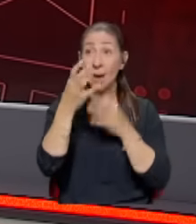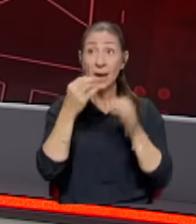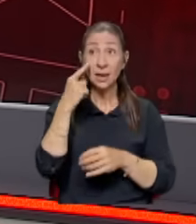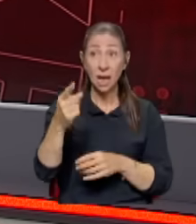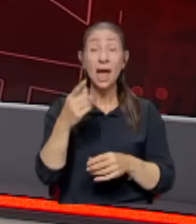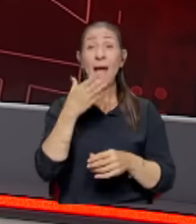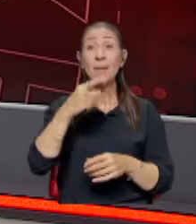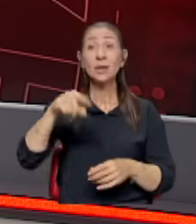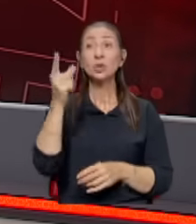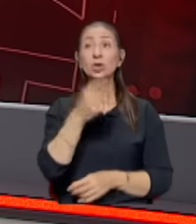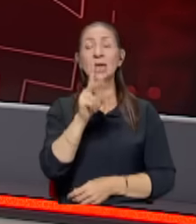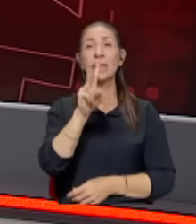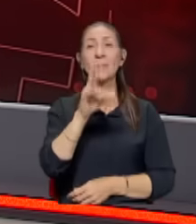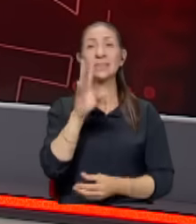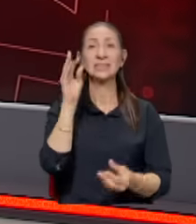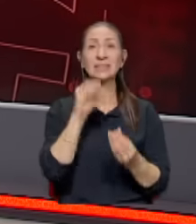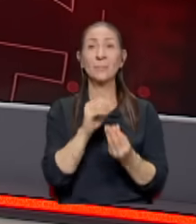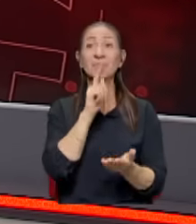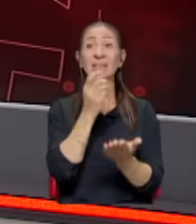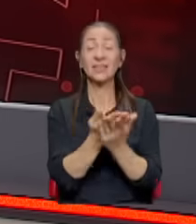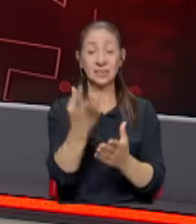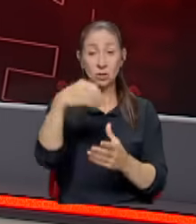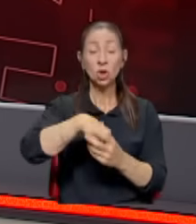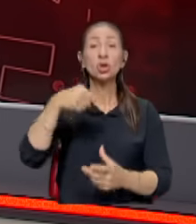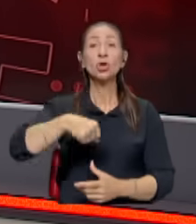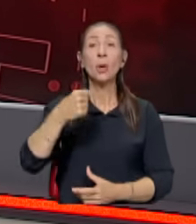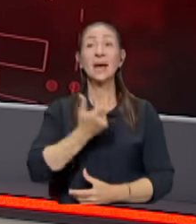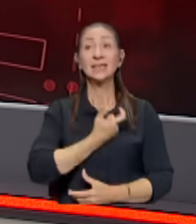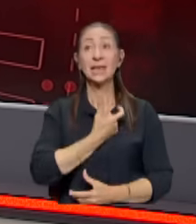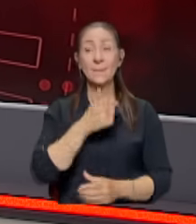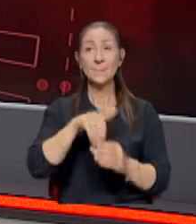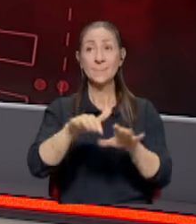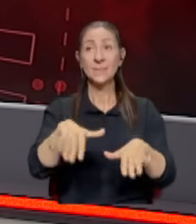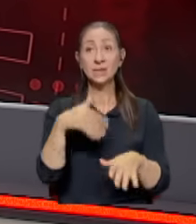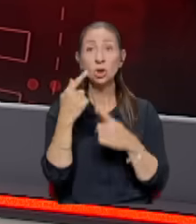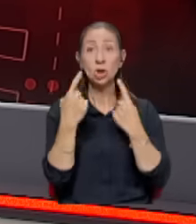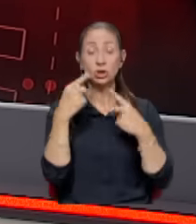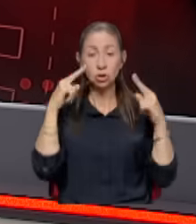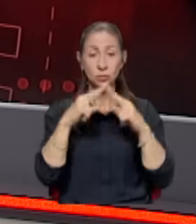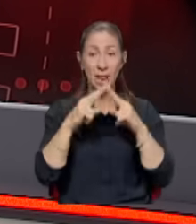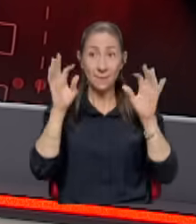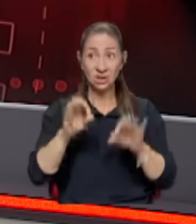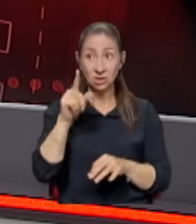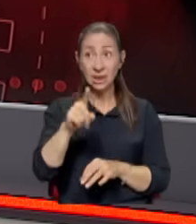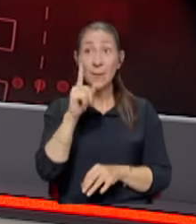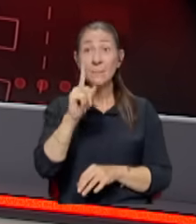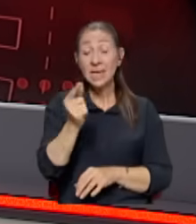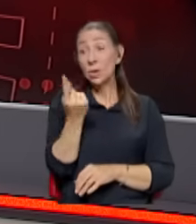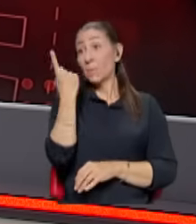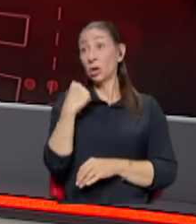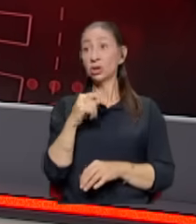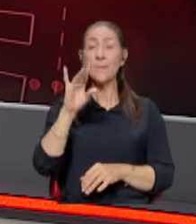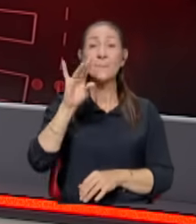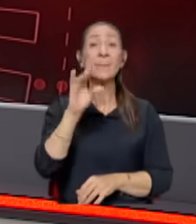aktaralım. Emeklilere %25 zam teklifini içeren torba yasasının meclisteki görüşmeleri başladı. Bir gün önce